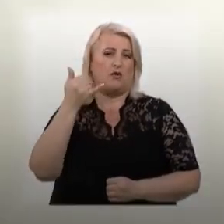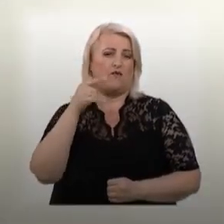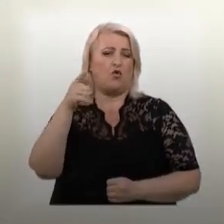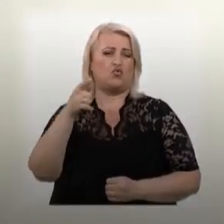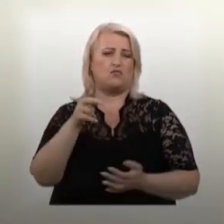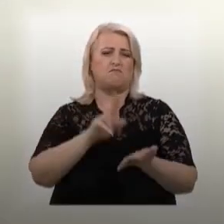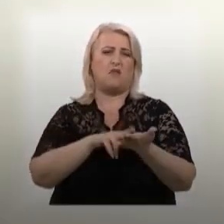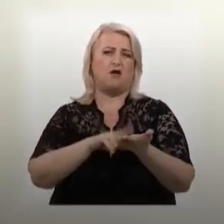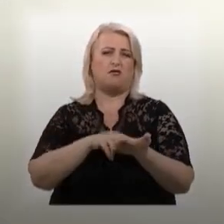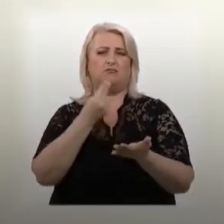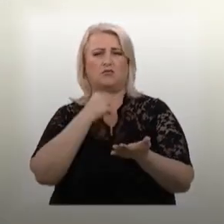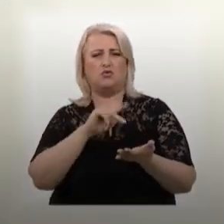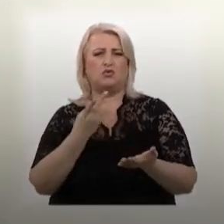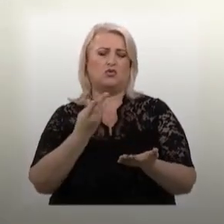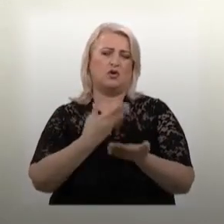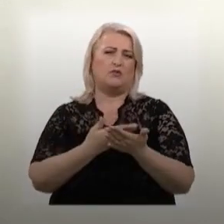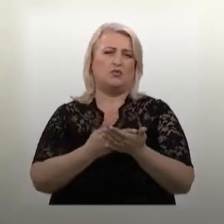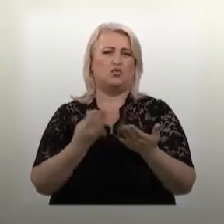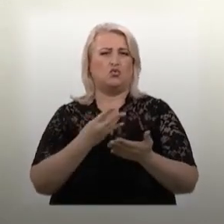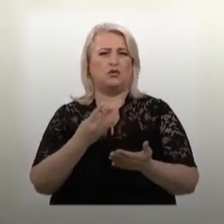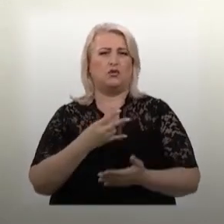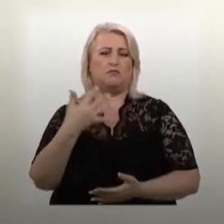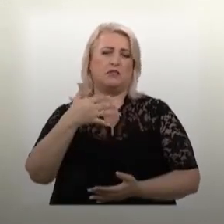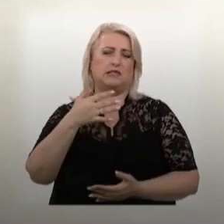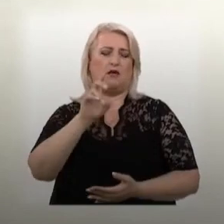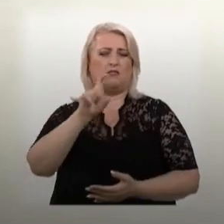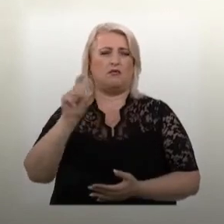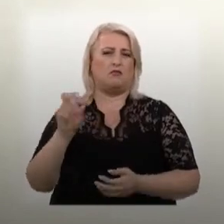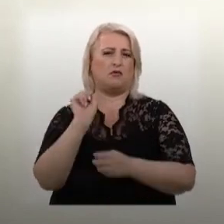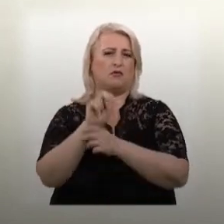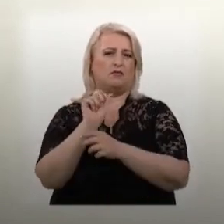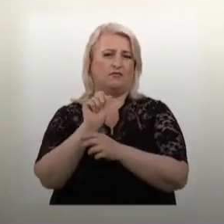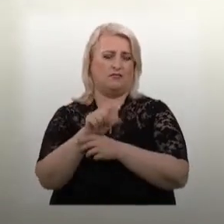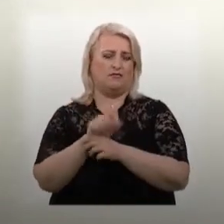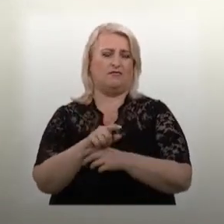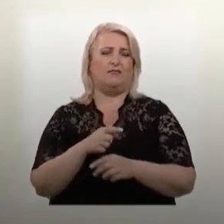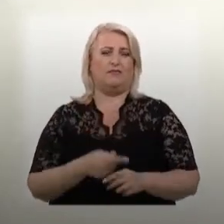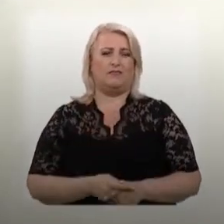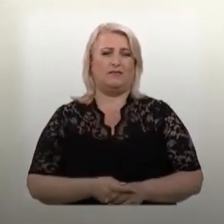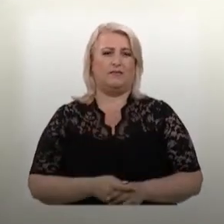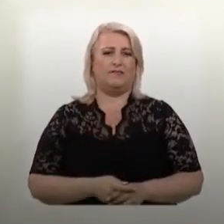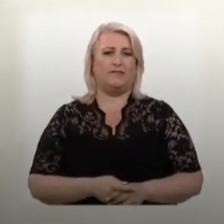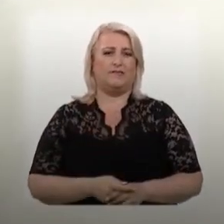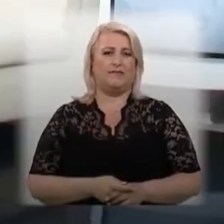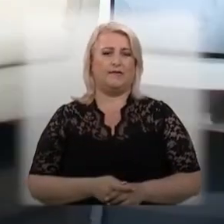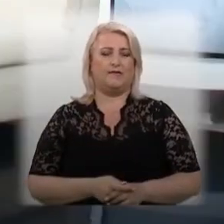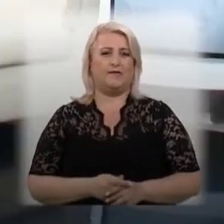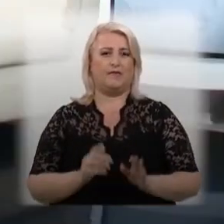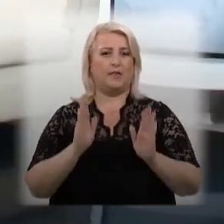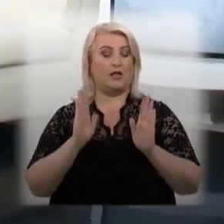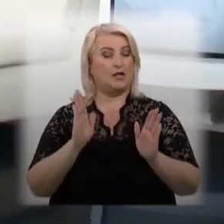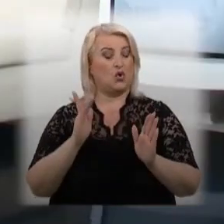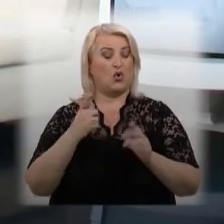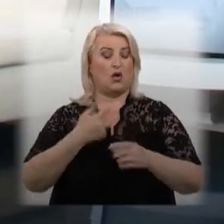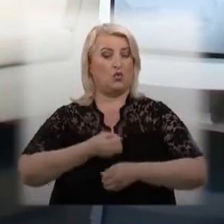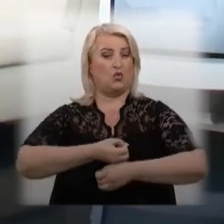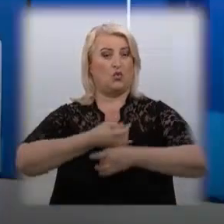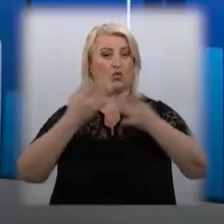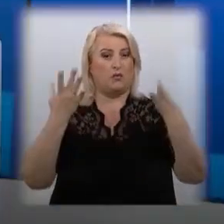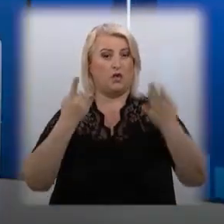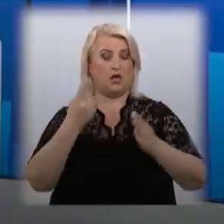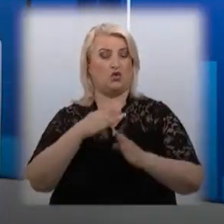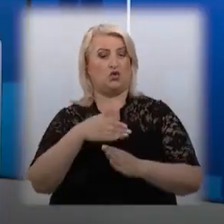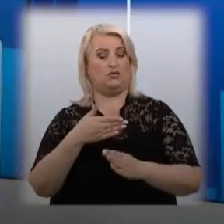mari ca este Elena trebui vreo sunt de clienți pentru a aduce atât de rău Adică și vă doar o lumină o